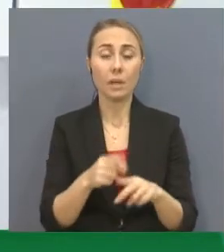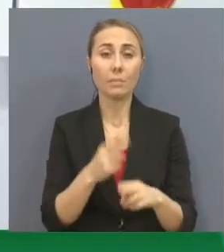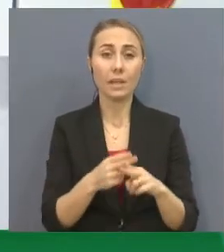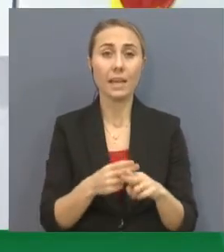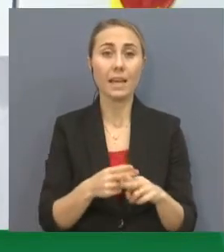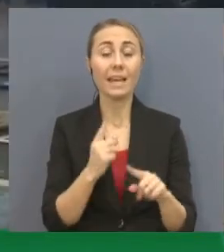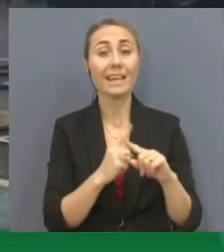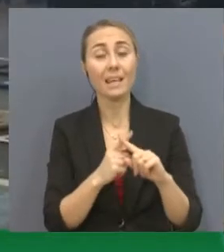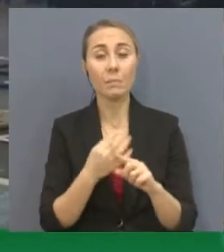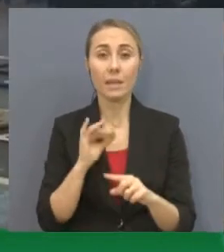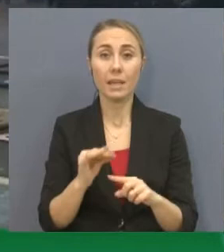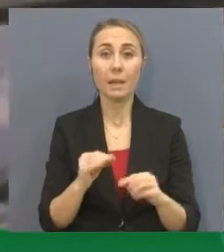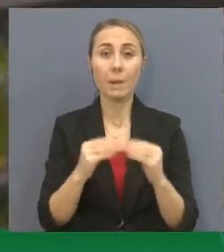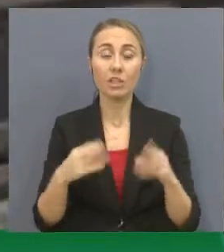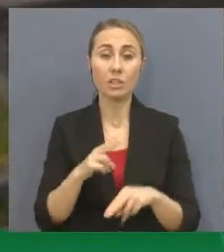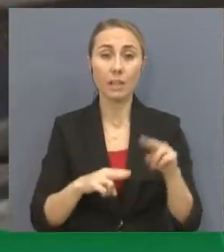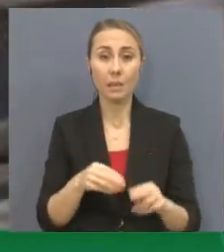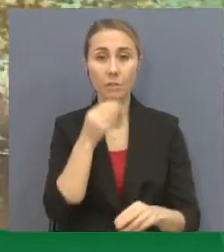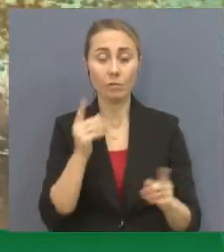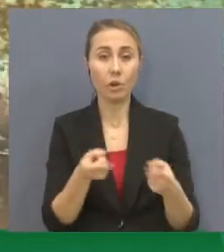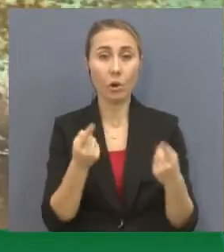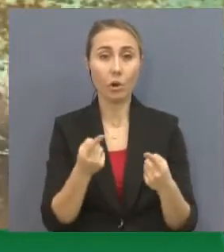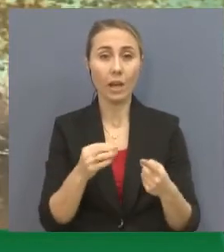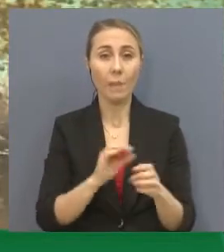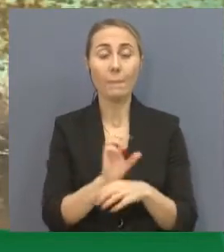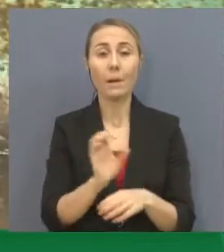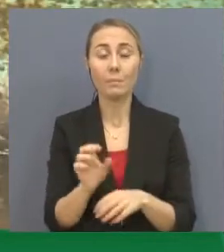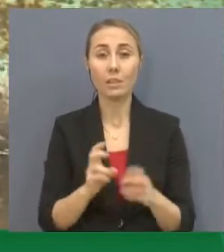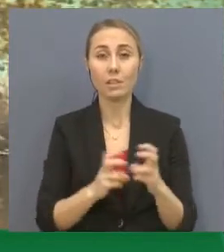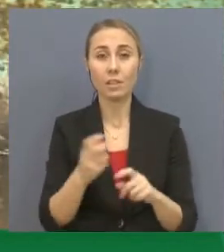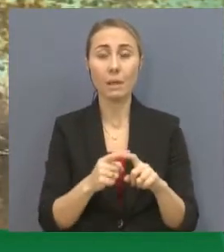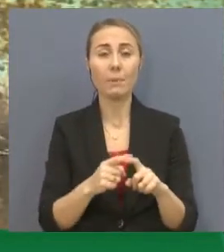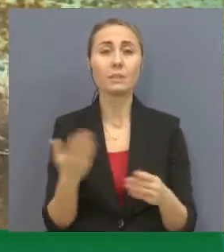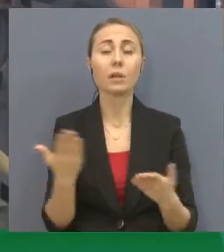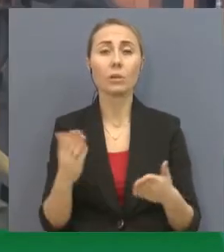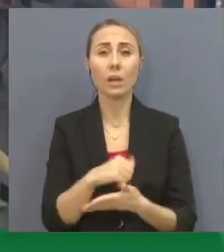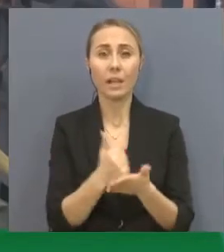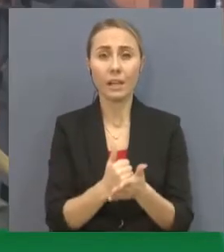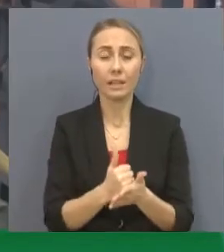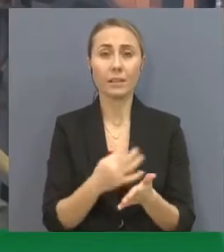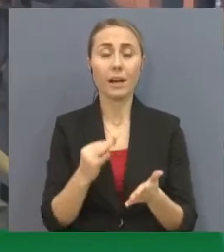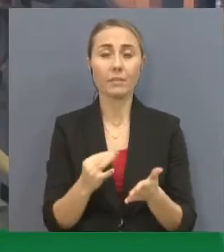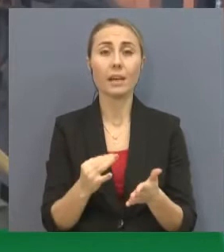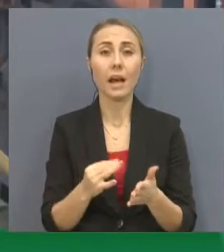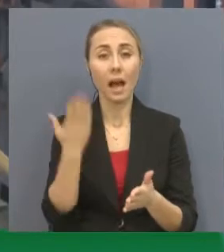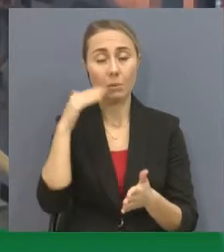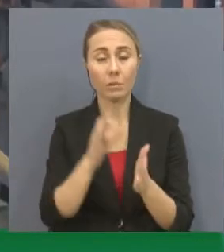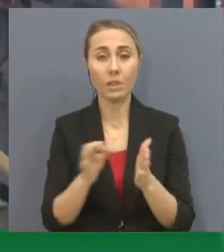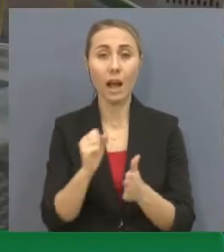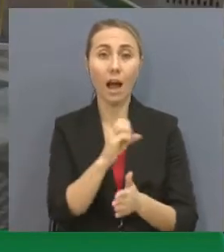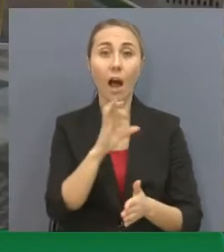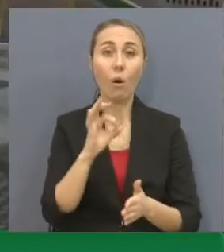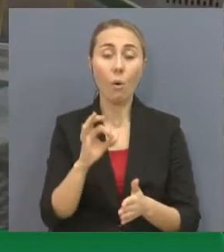химии машиностроение пищевой и легкой промышленности среди предприятий являющихся локомотивами акмолинской промышленности акционерное общество